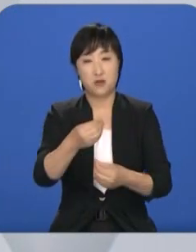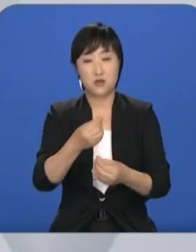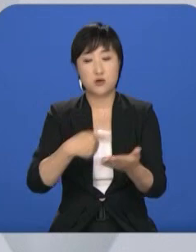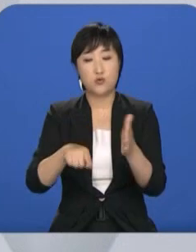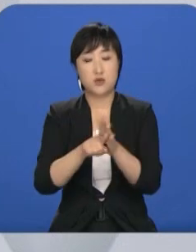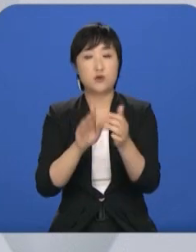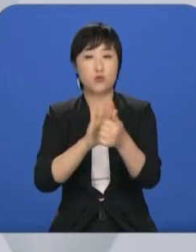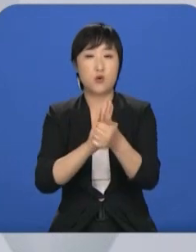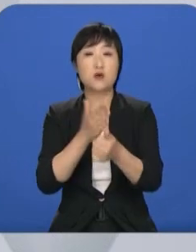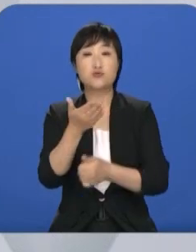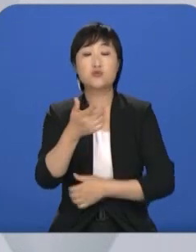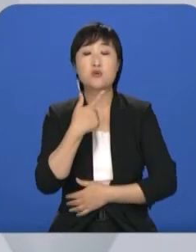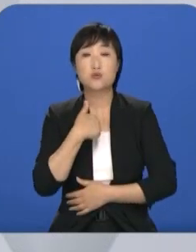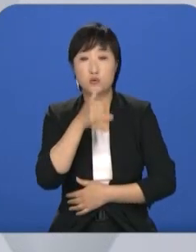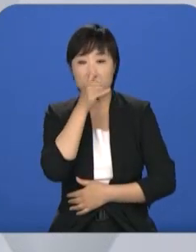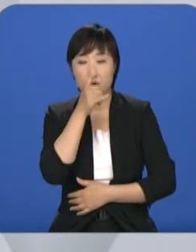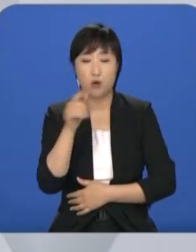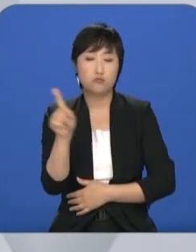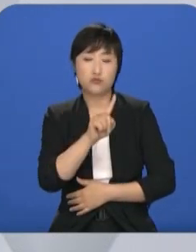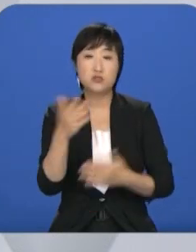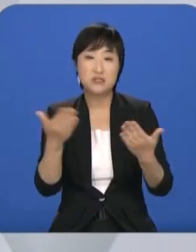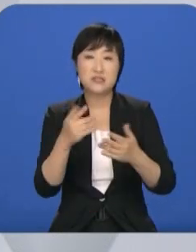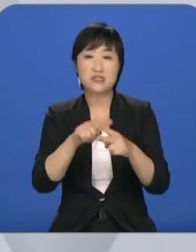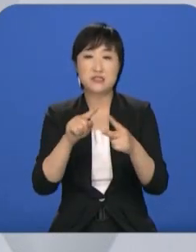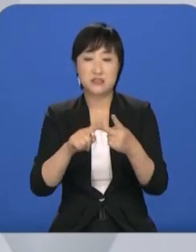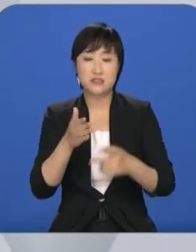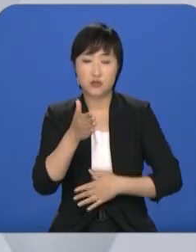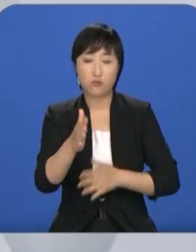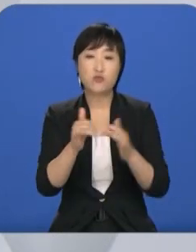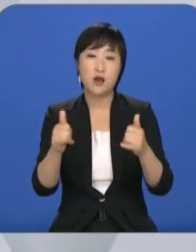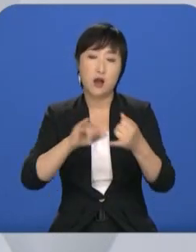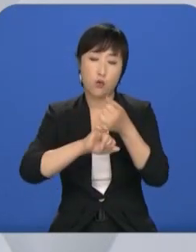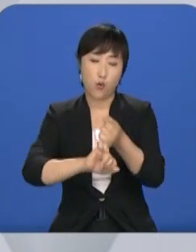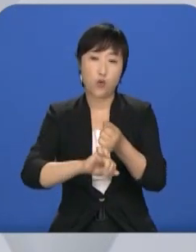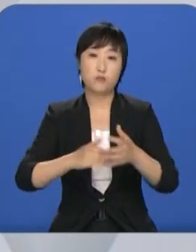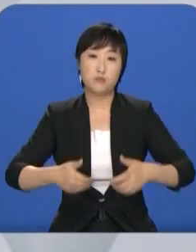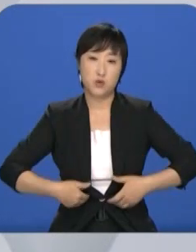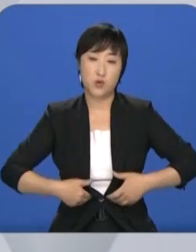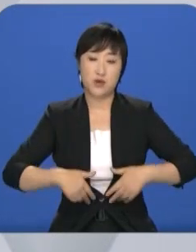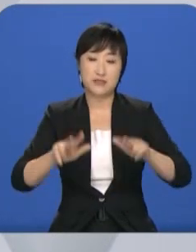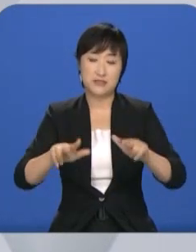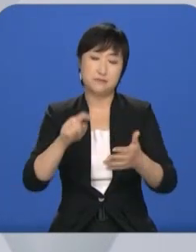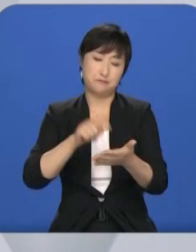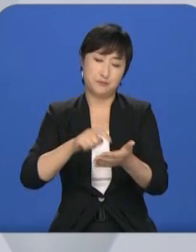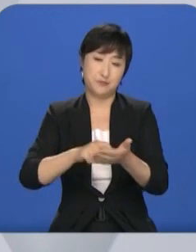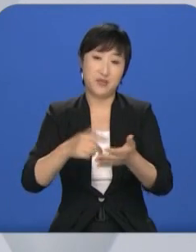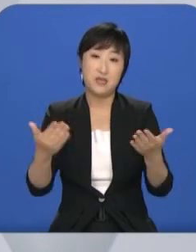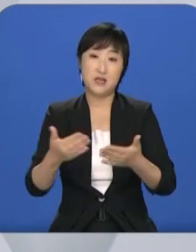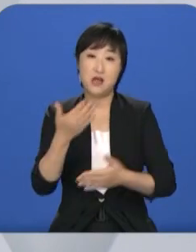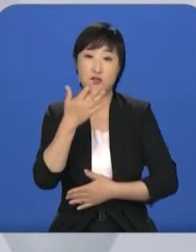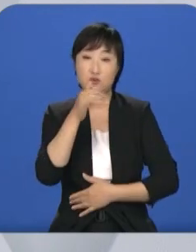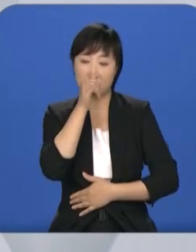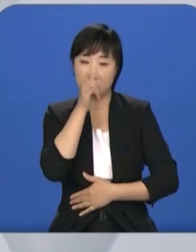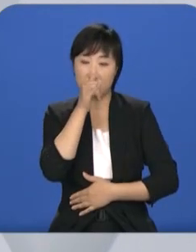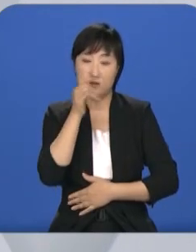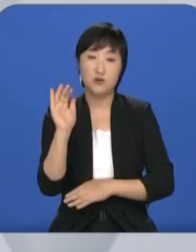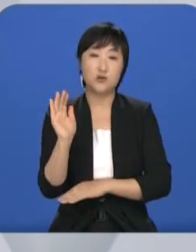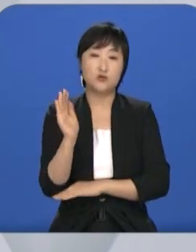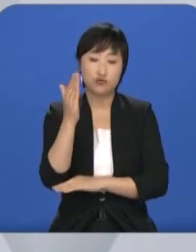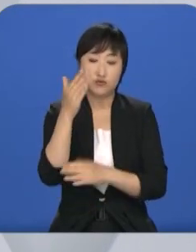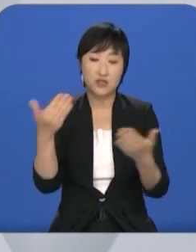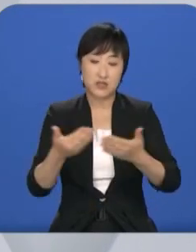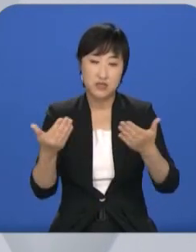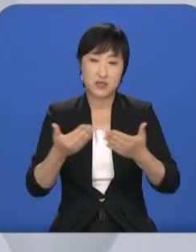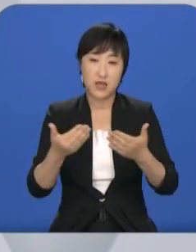있습니다. 모든 일에는 전문가가 반드시 필요합니다. 지금 당장 일할 수 있는 군행정의